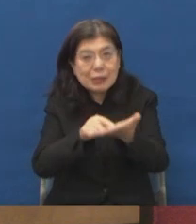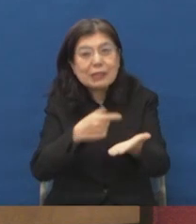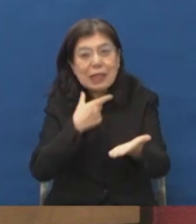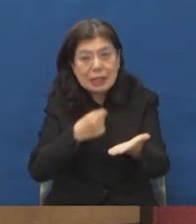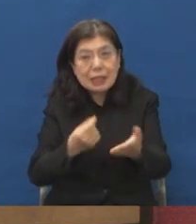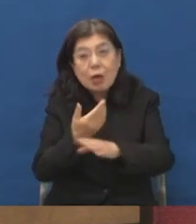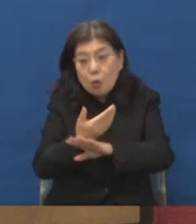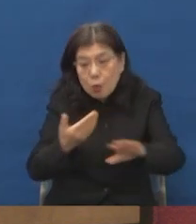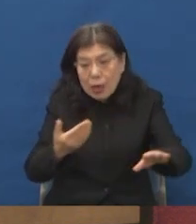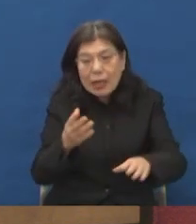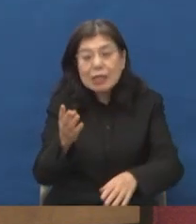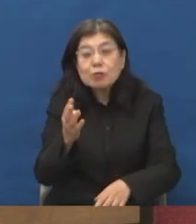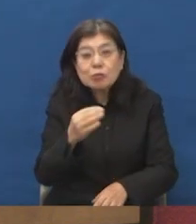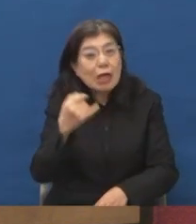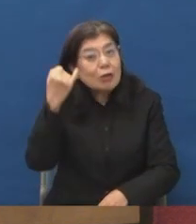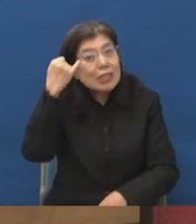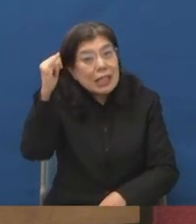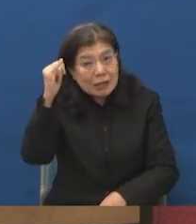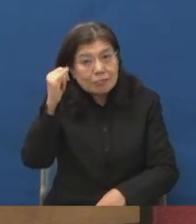の